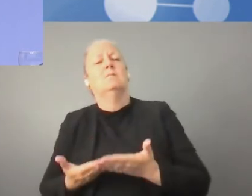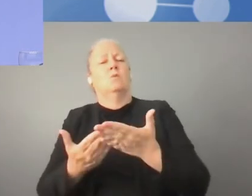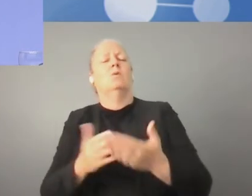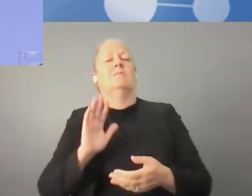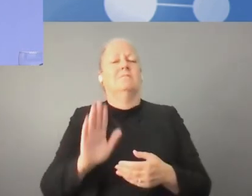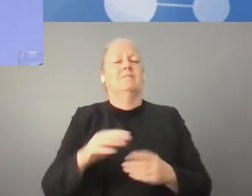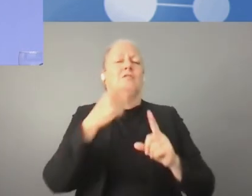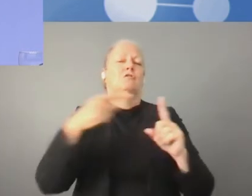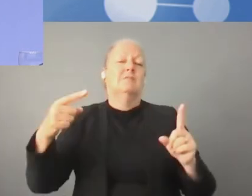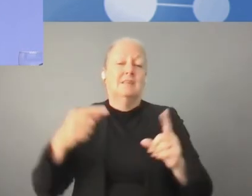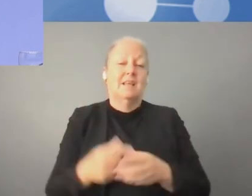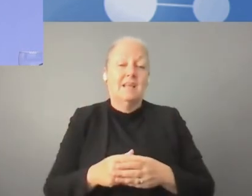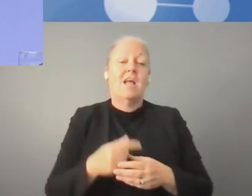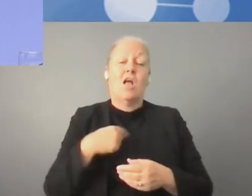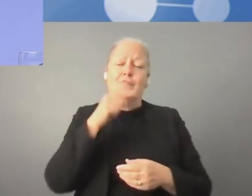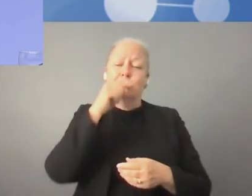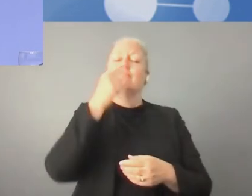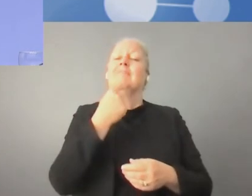全面平衡发展，今后10年的一个主要保证，没有数字化的创新和改革，世界已经是成为一个数字的世界。那最近的以后将来的很多年，我们会集中精力来确认和测量和做数字转型的一个汇报。